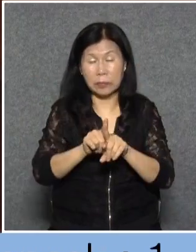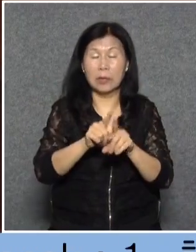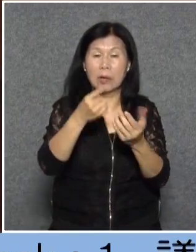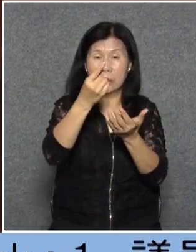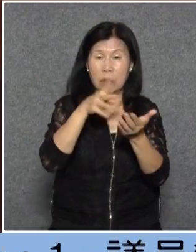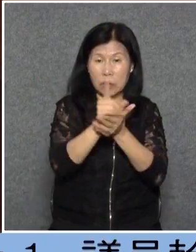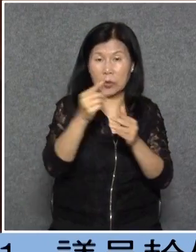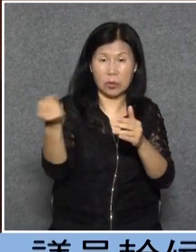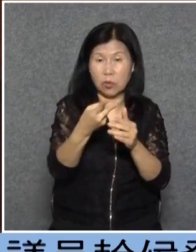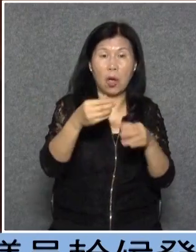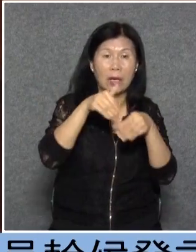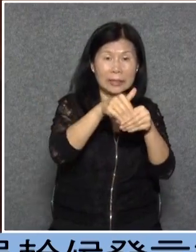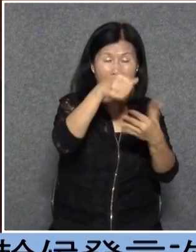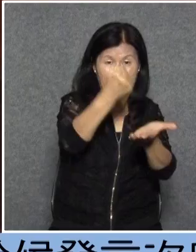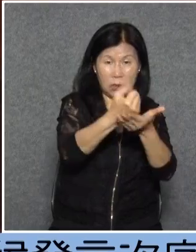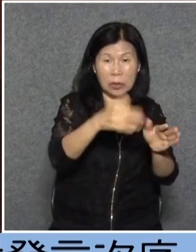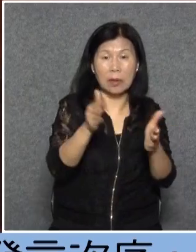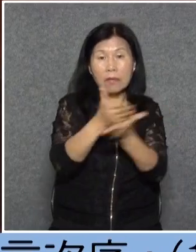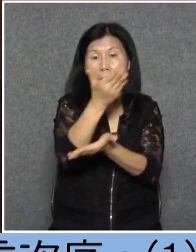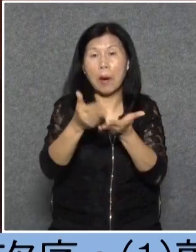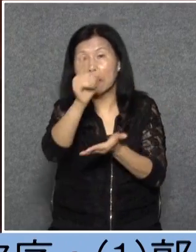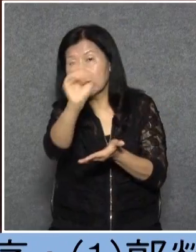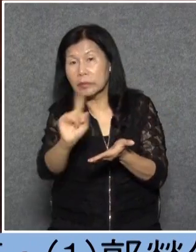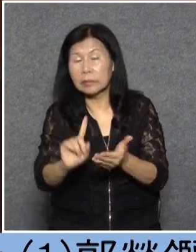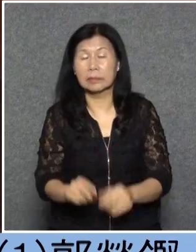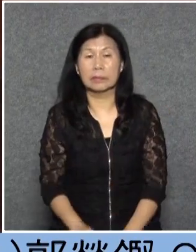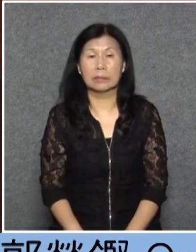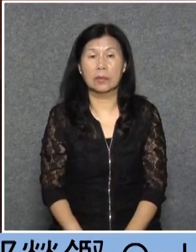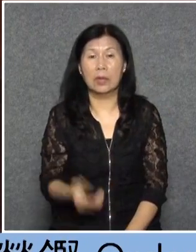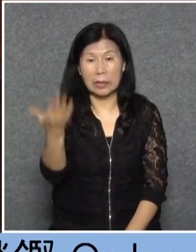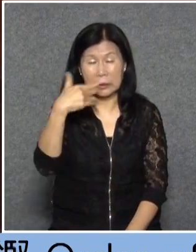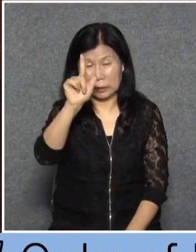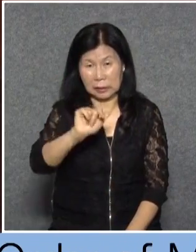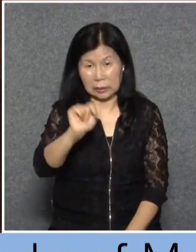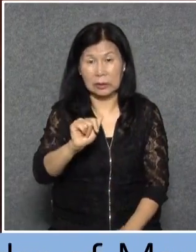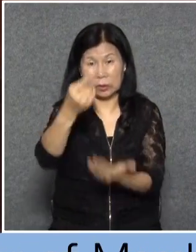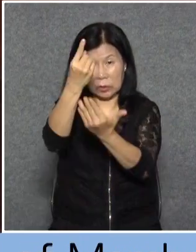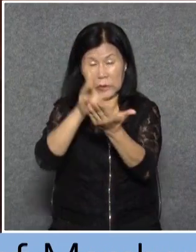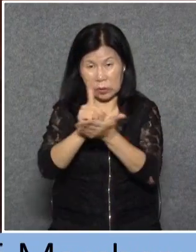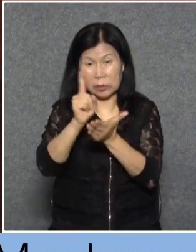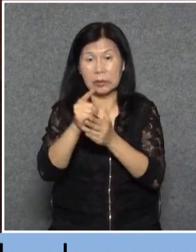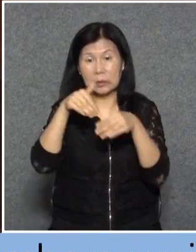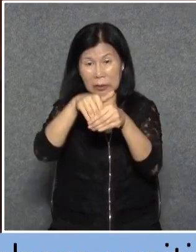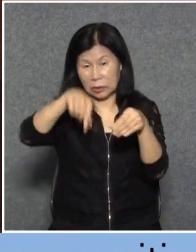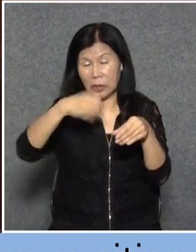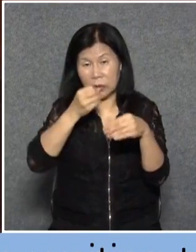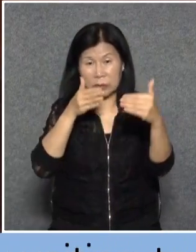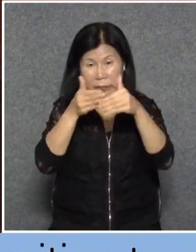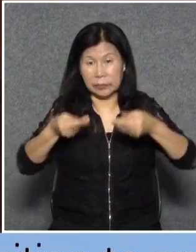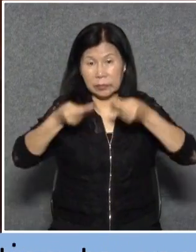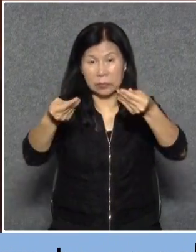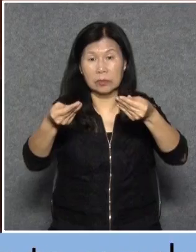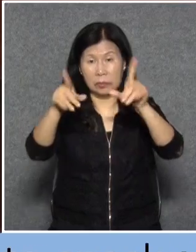再註冊的分別在哪裡呢？就是原授專利制度可以讓申請人在香港直接提交標